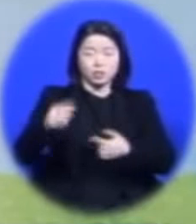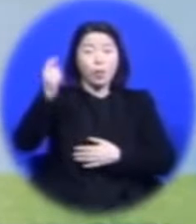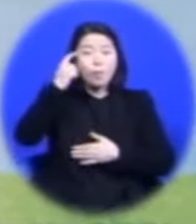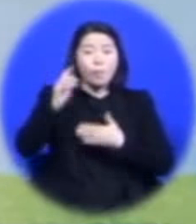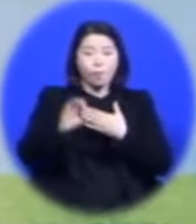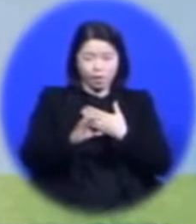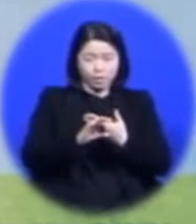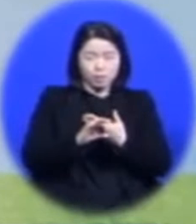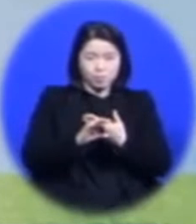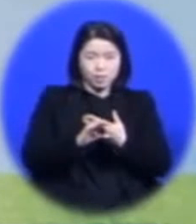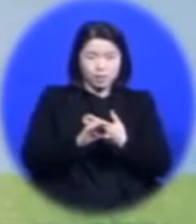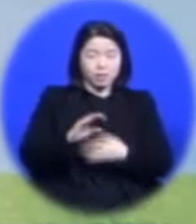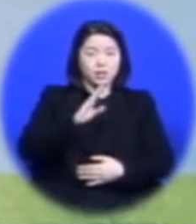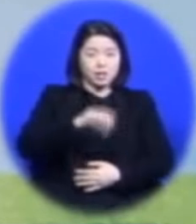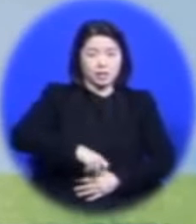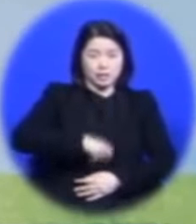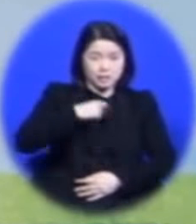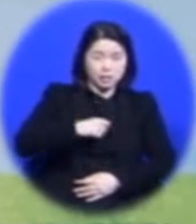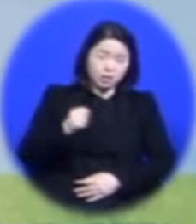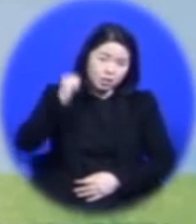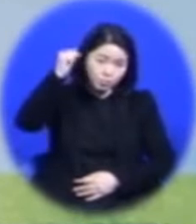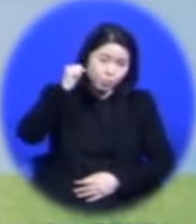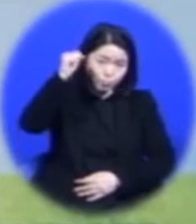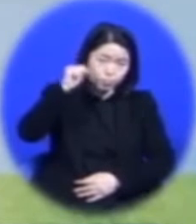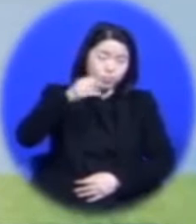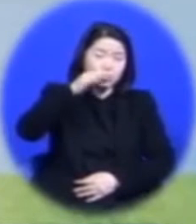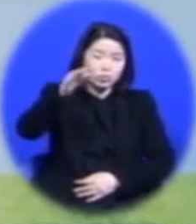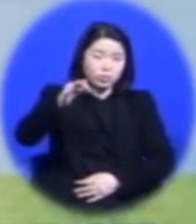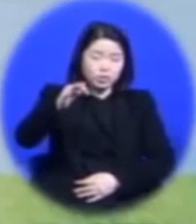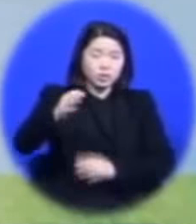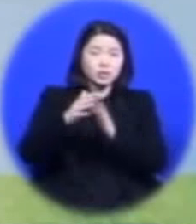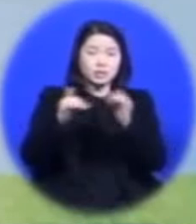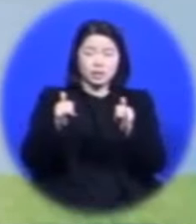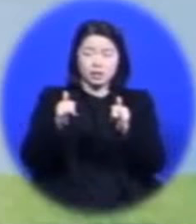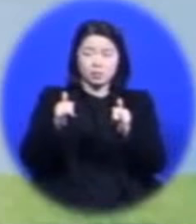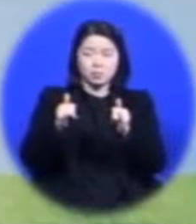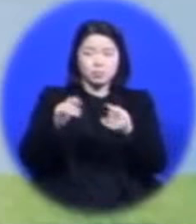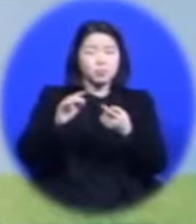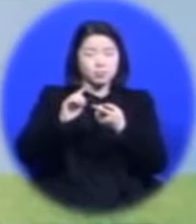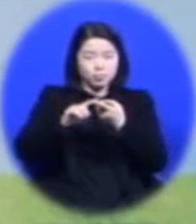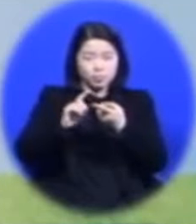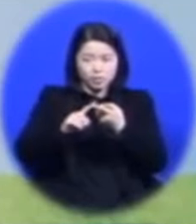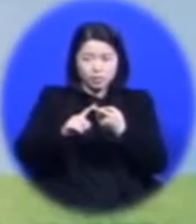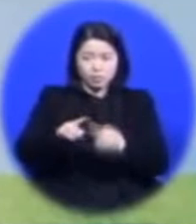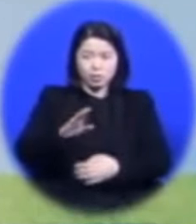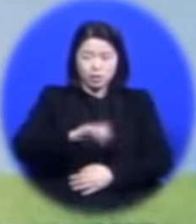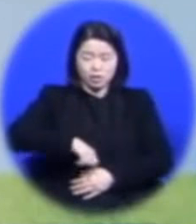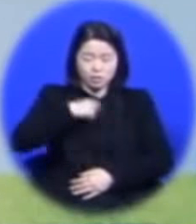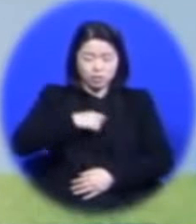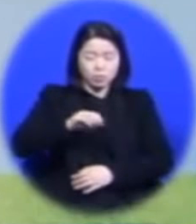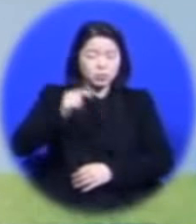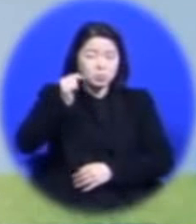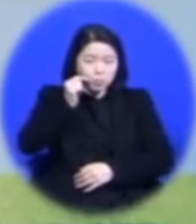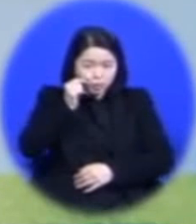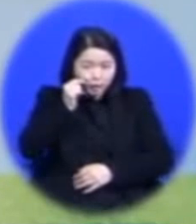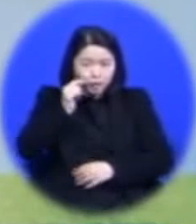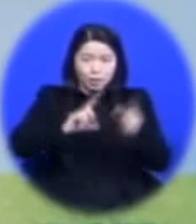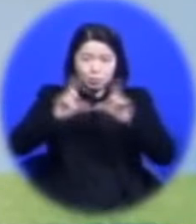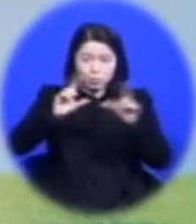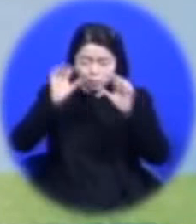왜냐하면 정의를 부르짖는 사람들이 정의롭지 못한 것을 본 적이 있었기